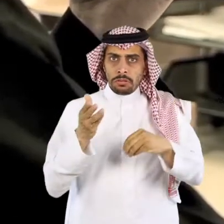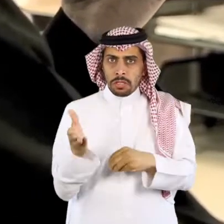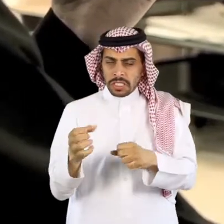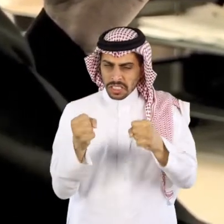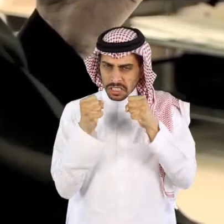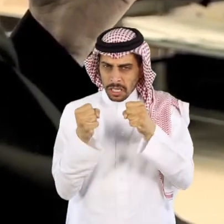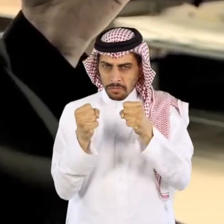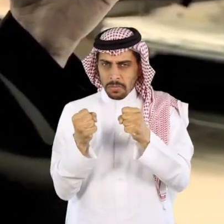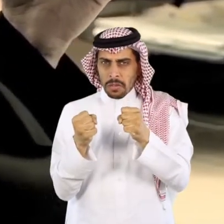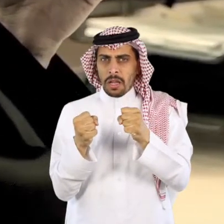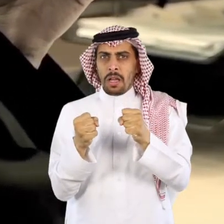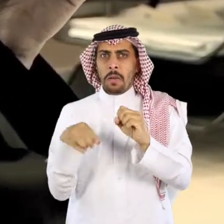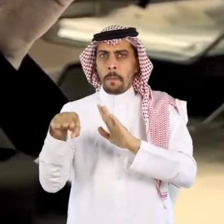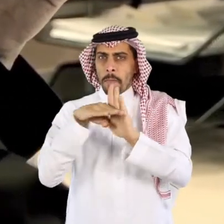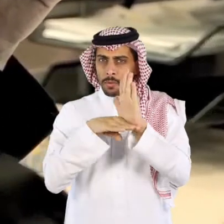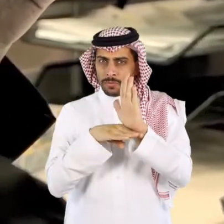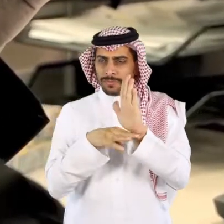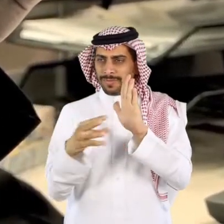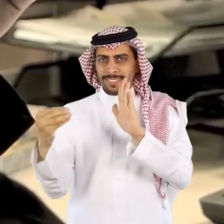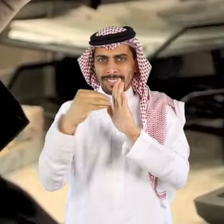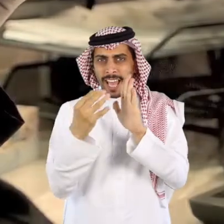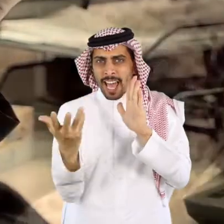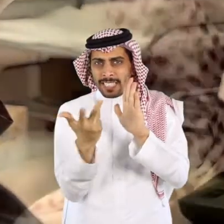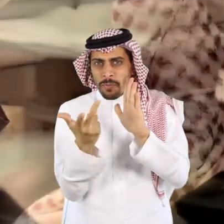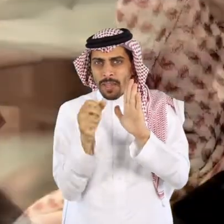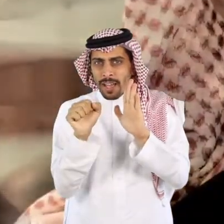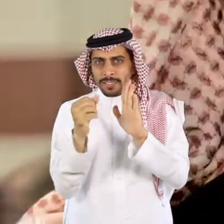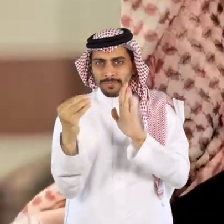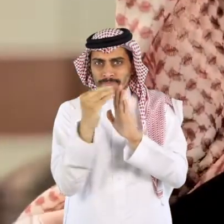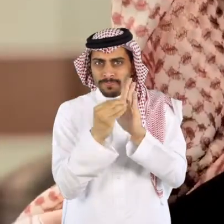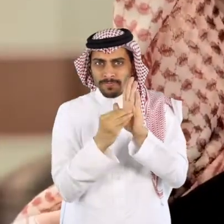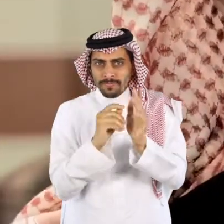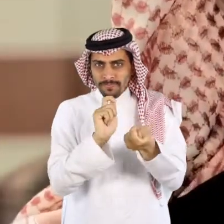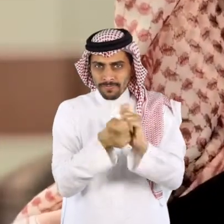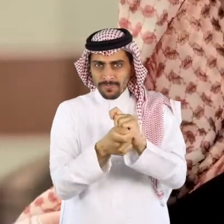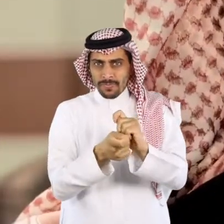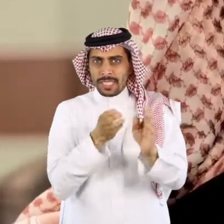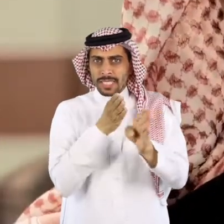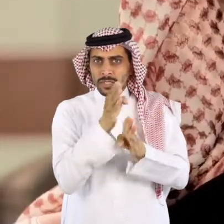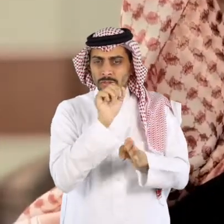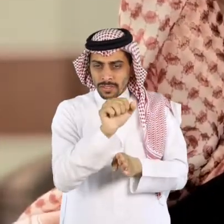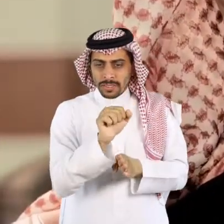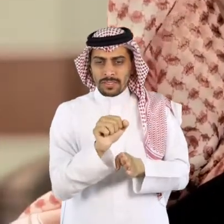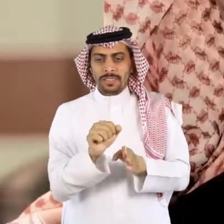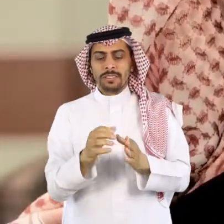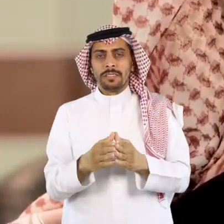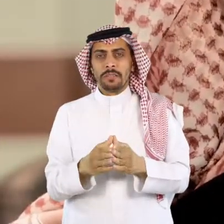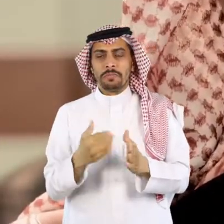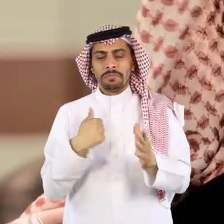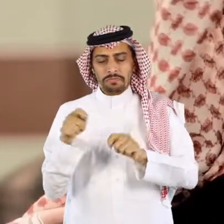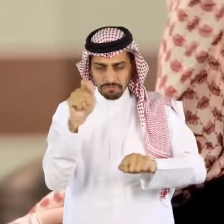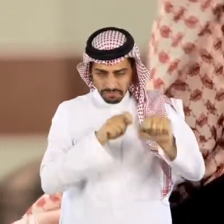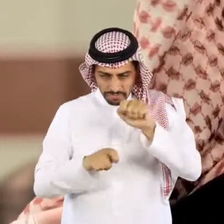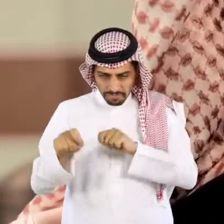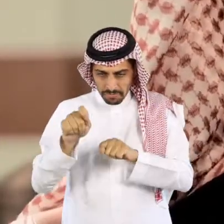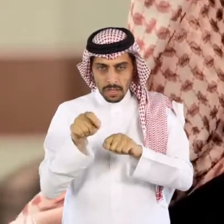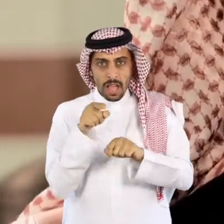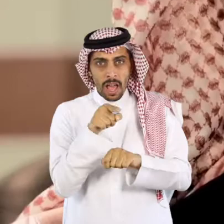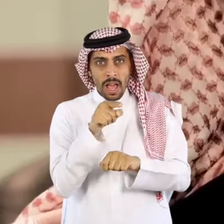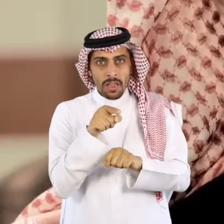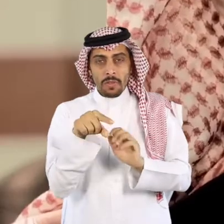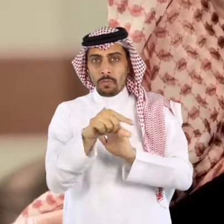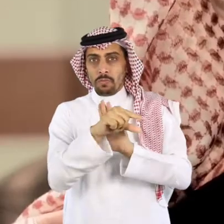ذلك تطبيق البرامج والإنتربرايز ريسورس بلانينج اللي هي الERP اللي نستخدمه، هذا